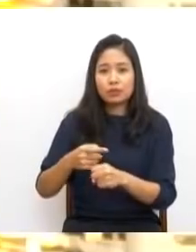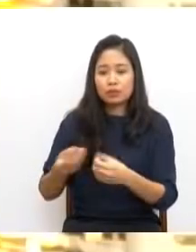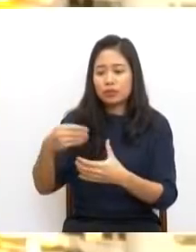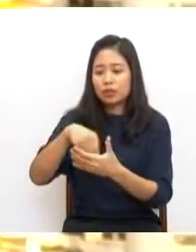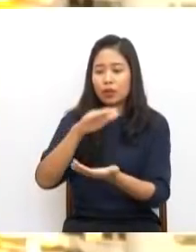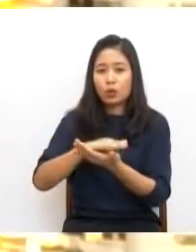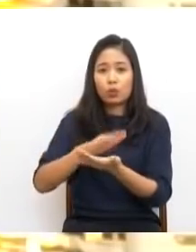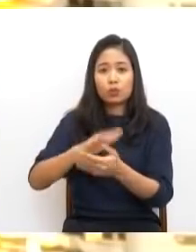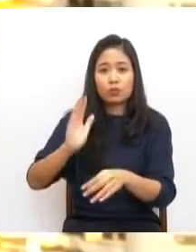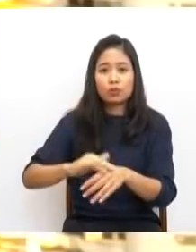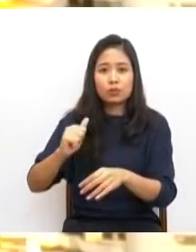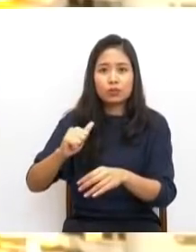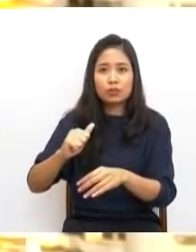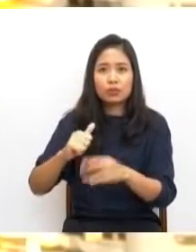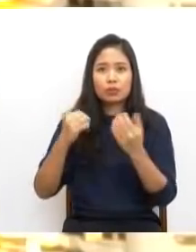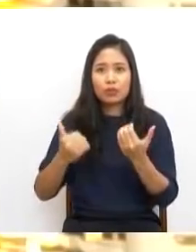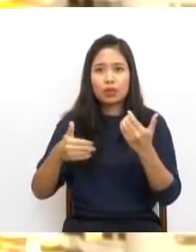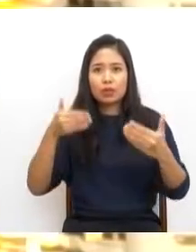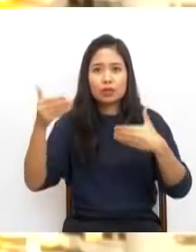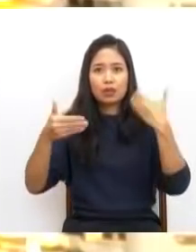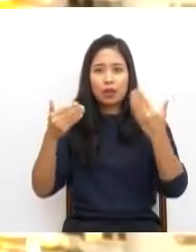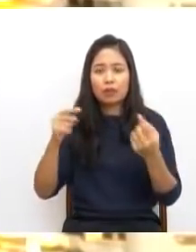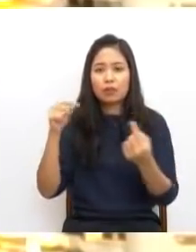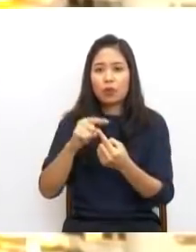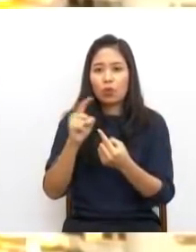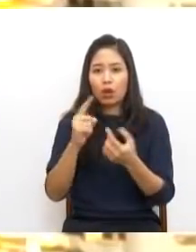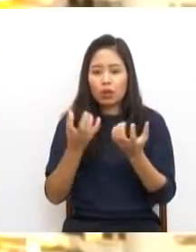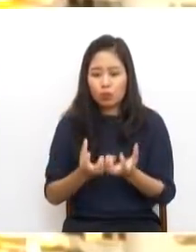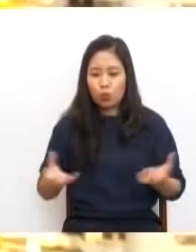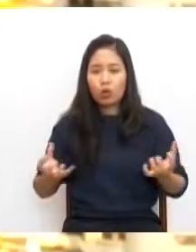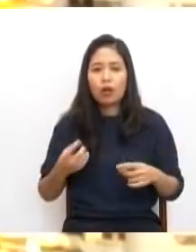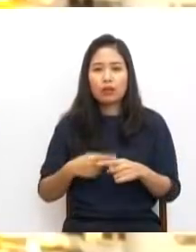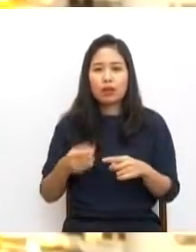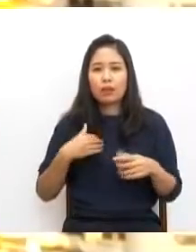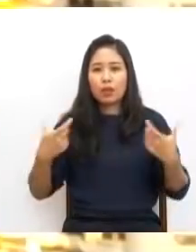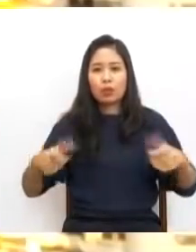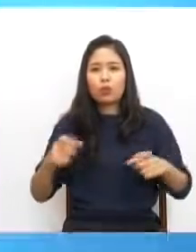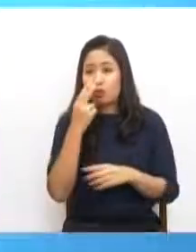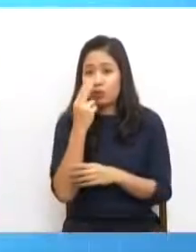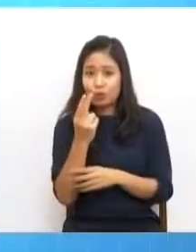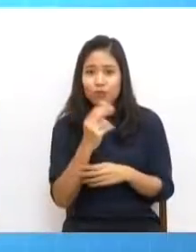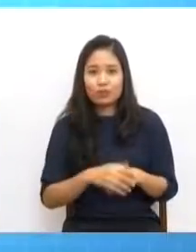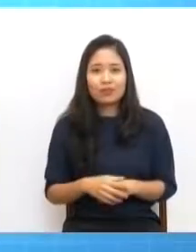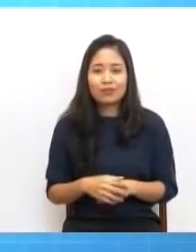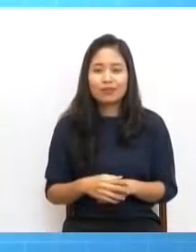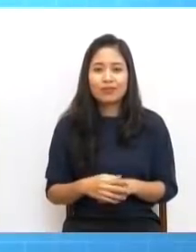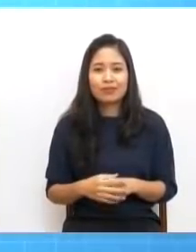มากๆเลยเดี๋ยวเรามีภาพบรรยากาศที่คุณครูเขาส่งผลงานเข้ามาเป็นคลิปรวมครับผมเชิญชมครับผม